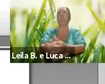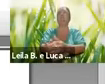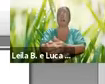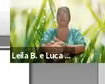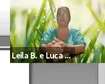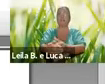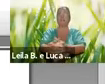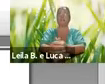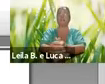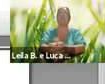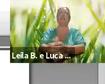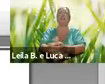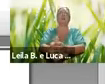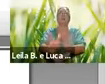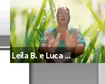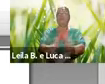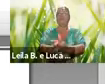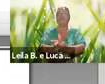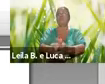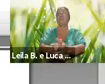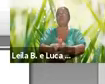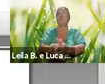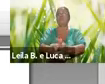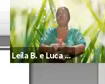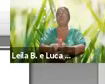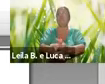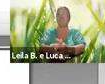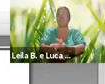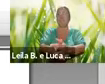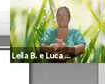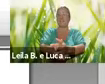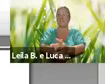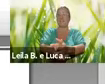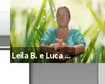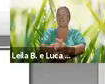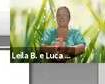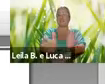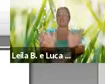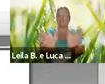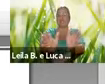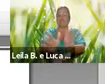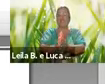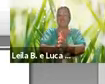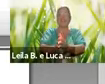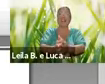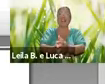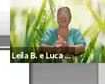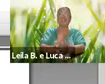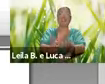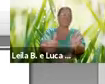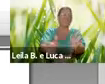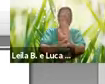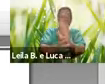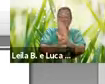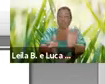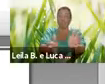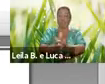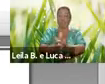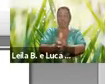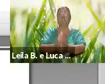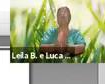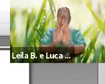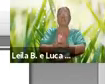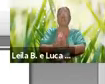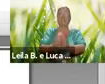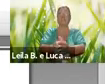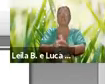corrente mentale. Guarda che stiamo studiando la medianità, perciò dice, ma che c'entra tutto